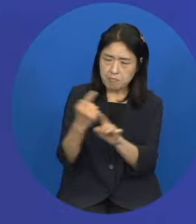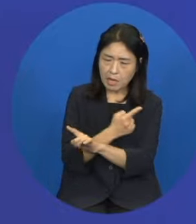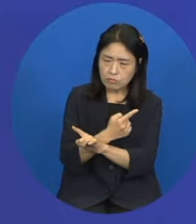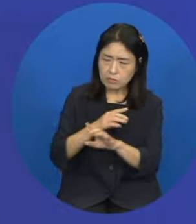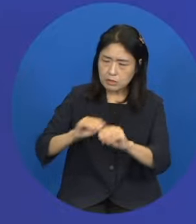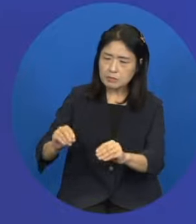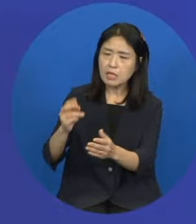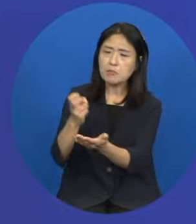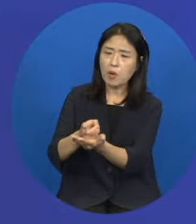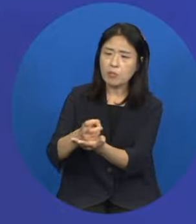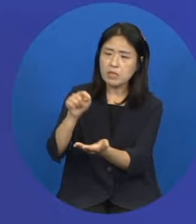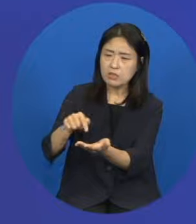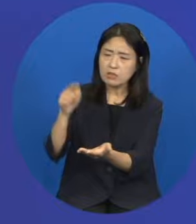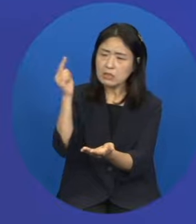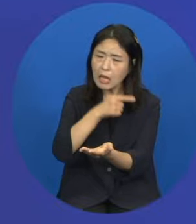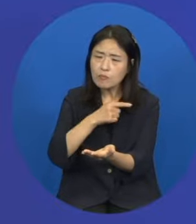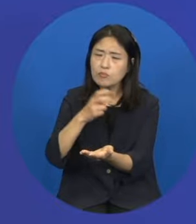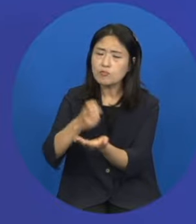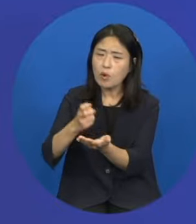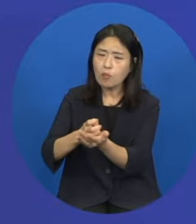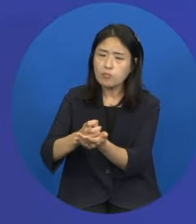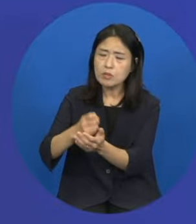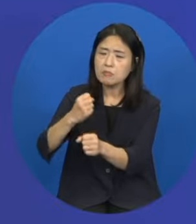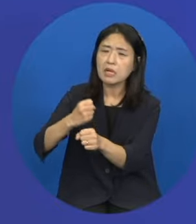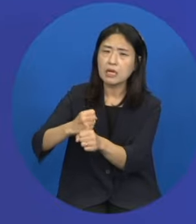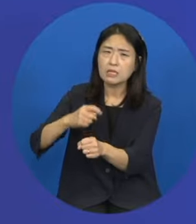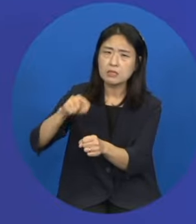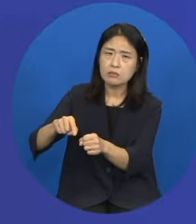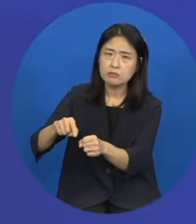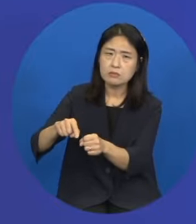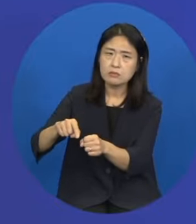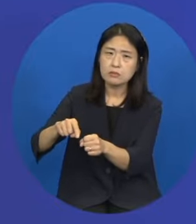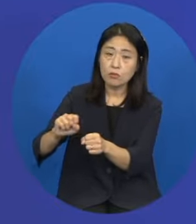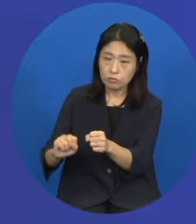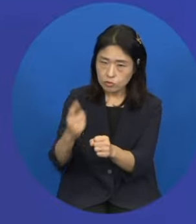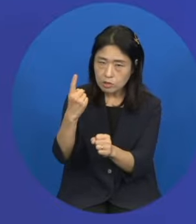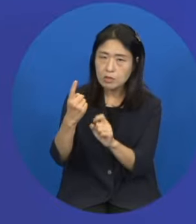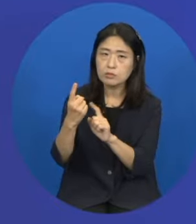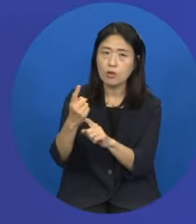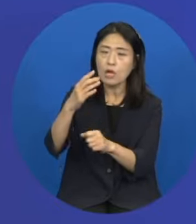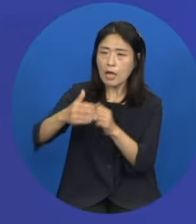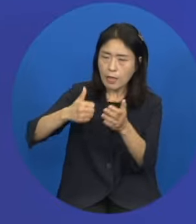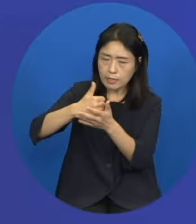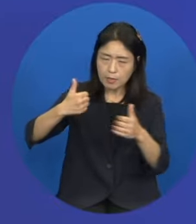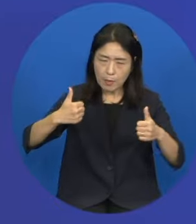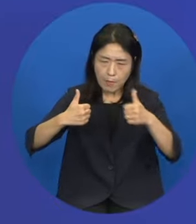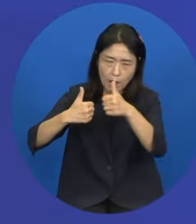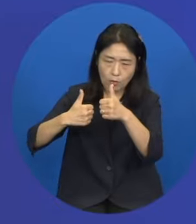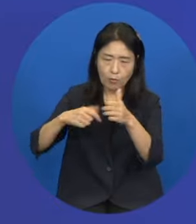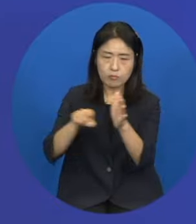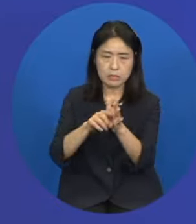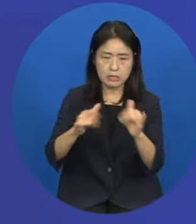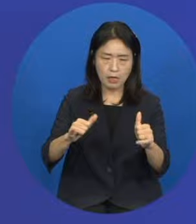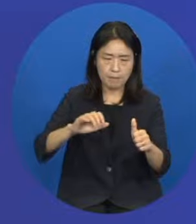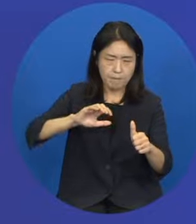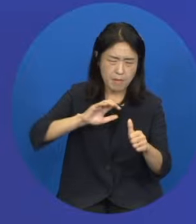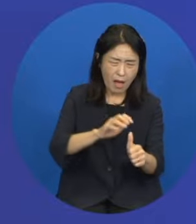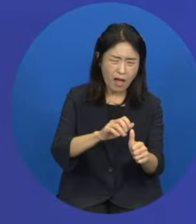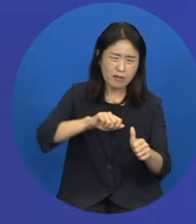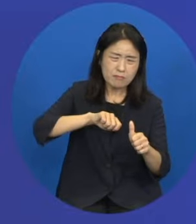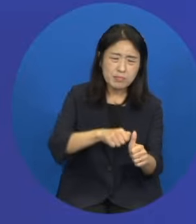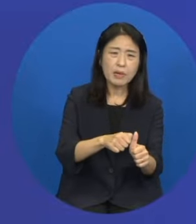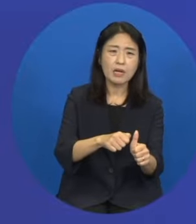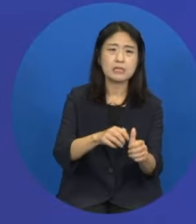만들어서 하나님과 교회와 하나님의 백성들을 대적하고 핍박을 합니다.